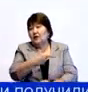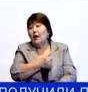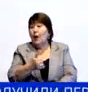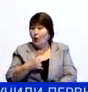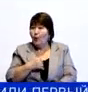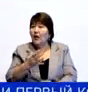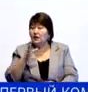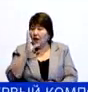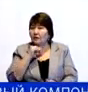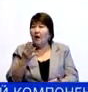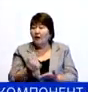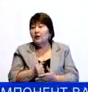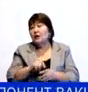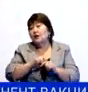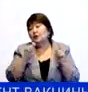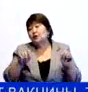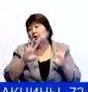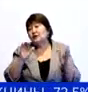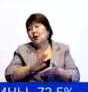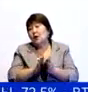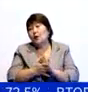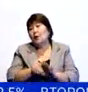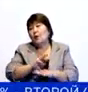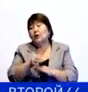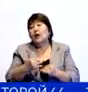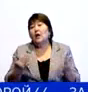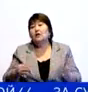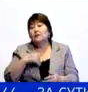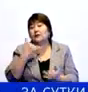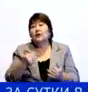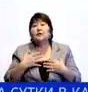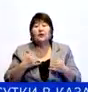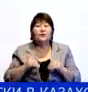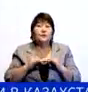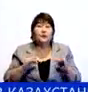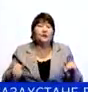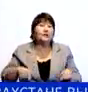у нас она доступна созданы все условия особое внимание уделяется здоровье детей и подростков